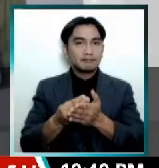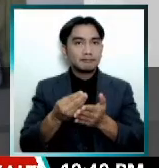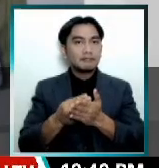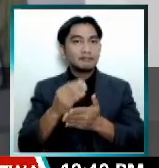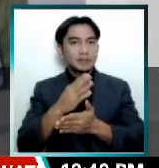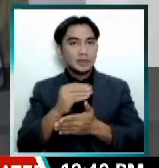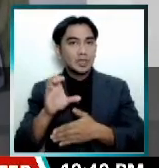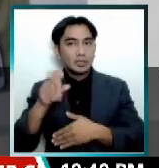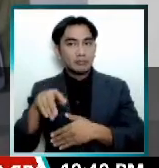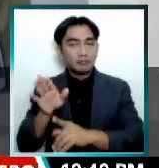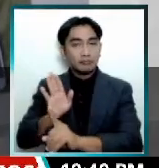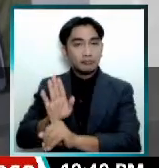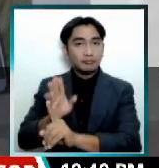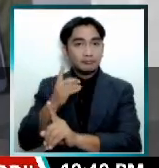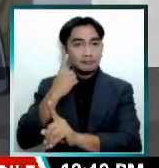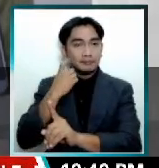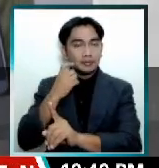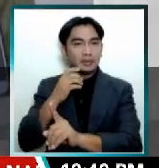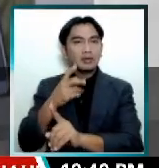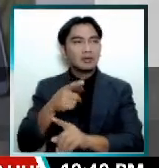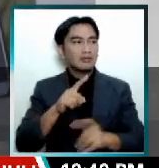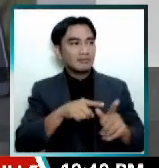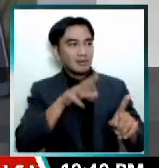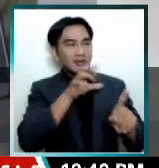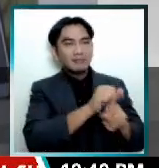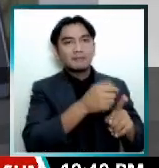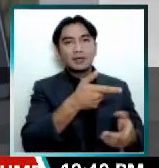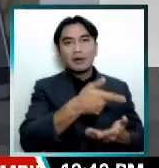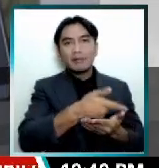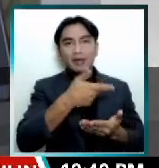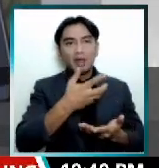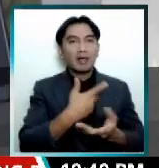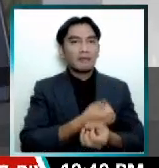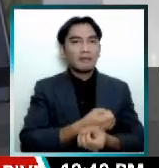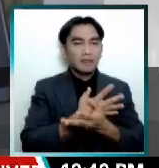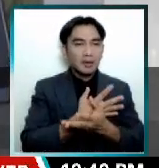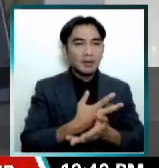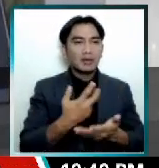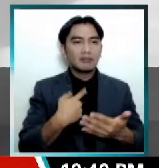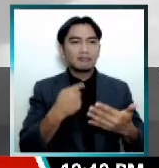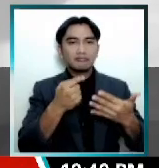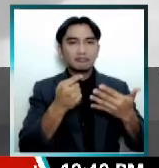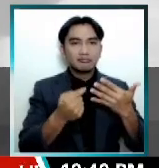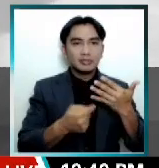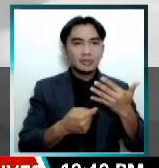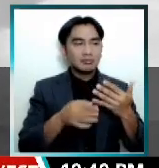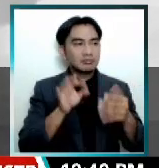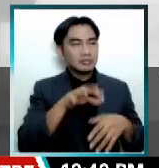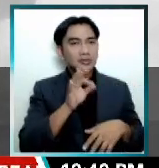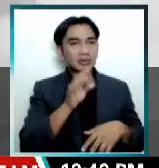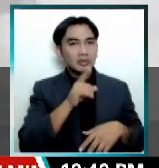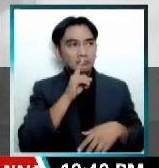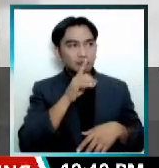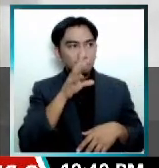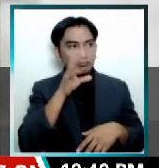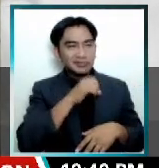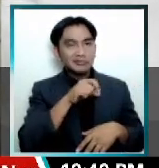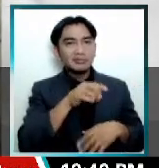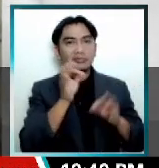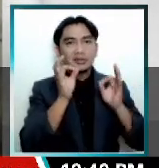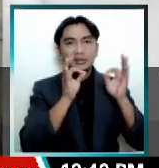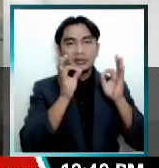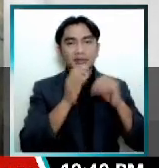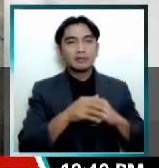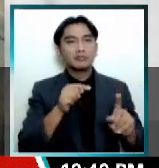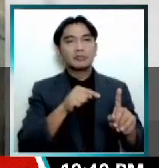Nakuha rin ang isang baril, ilang bala, granada, at ilang pakete ng hinihinalang shabu. Walang pahayag ang suspect na